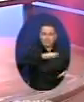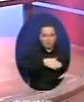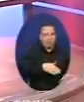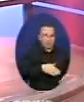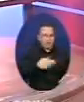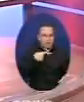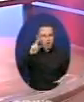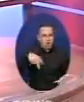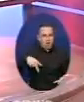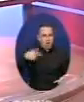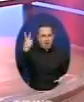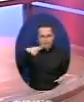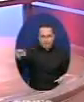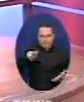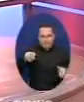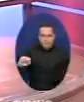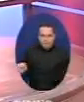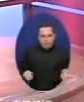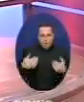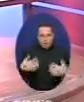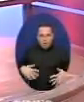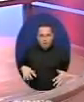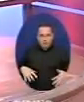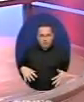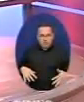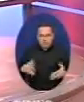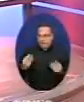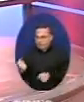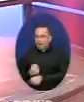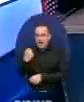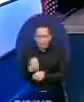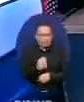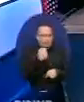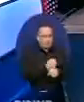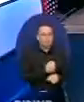איך הימים שלכם עוברים. היא בהרבה עשייה, עדי.